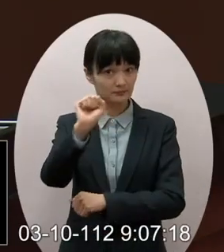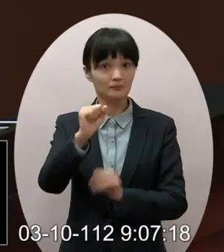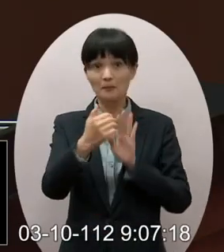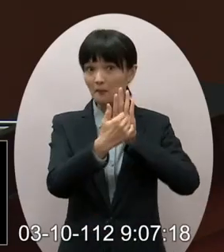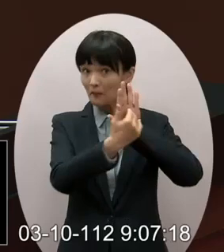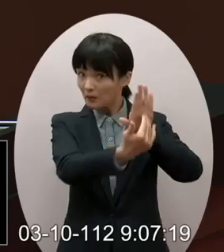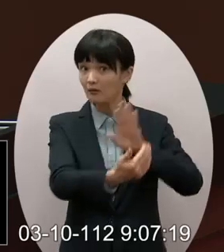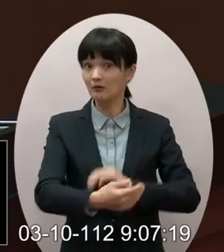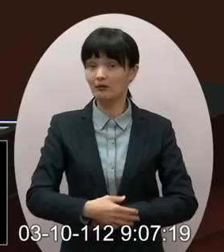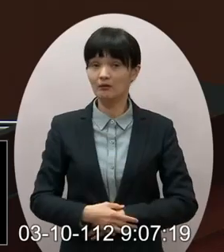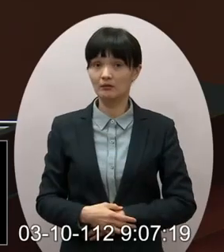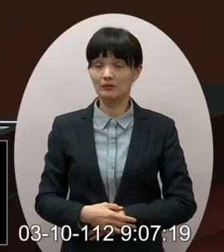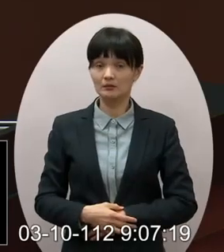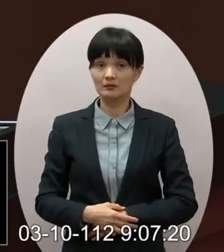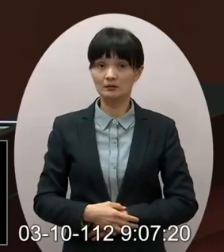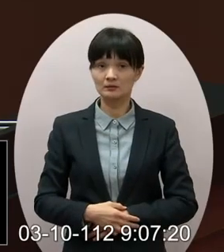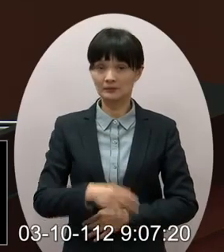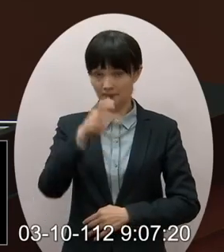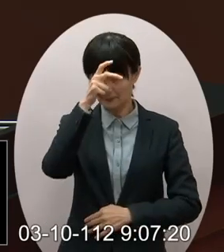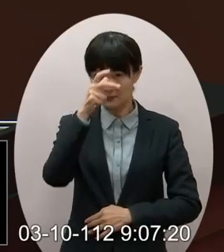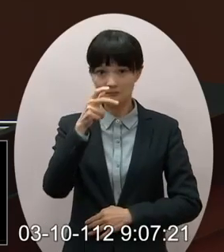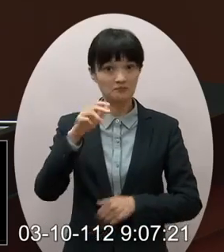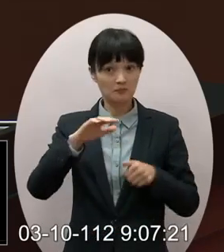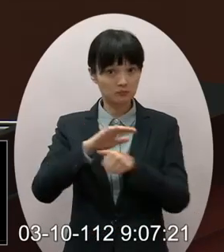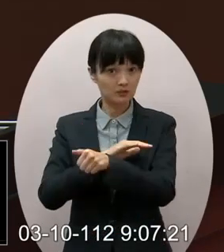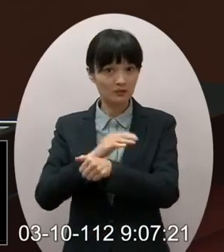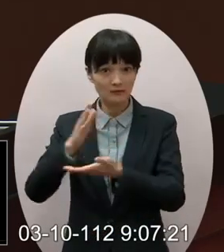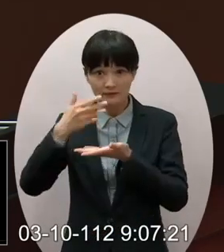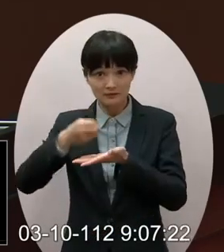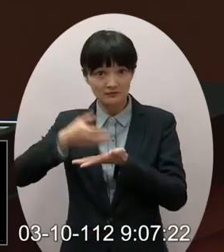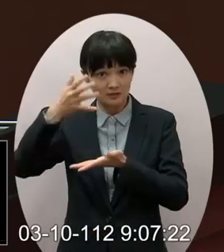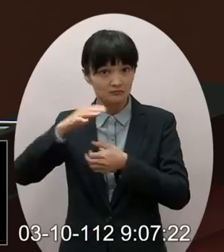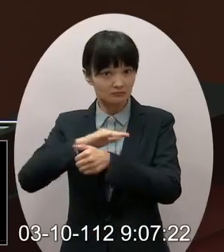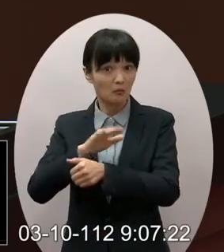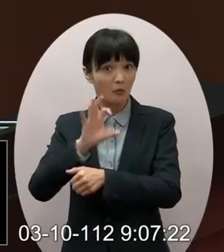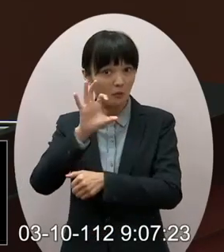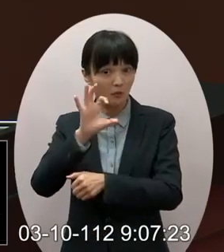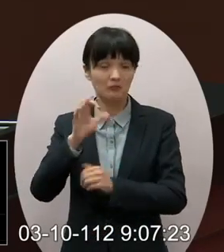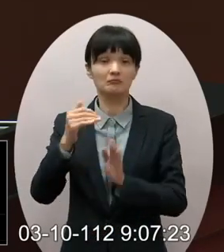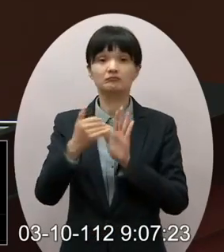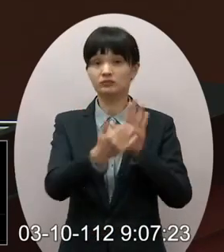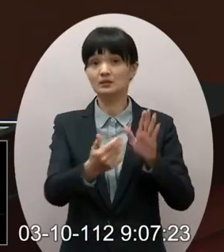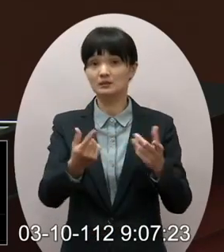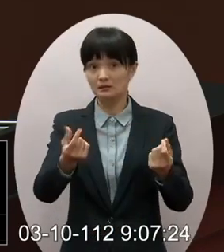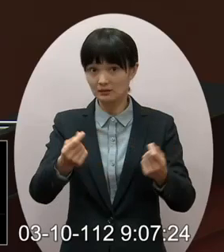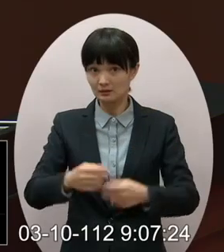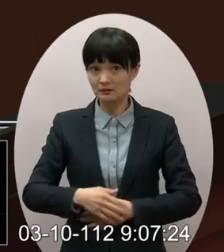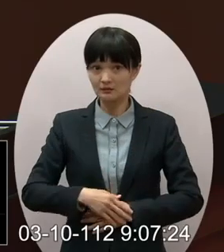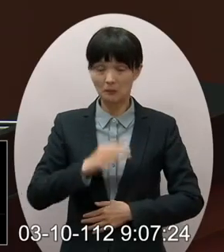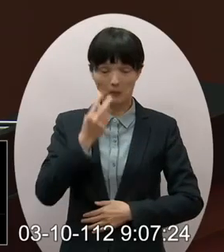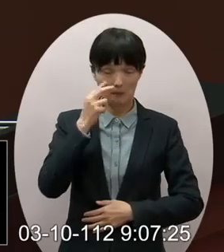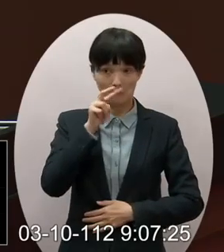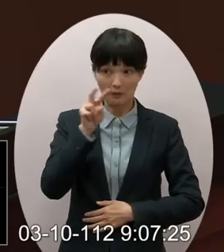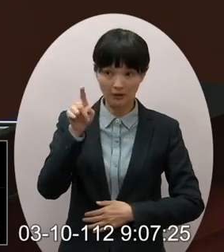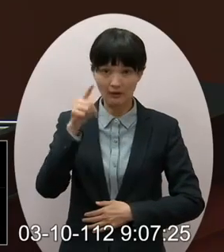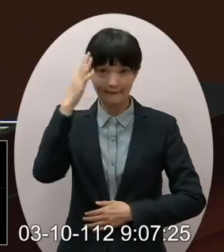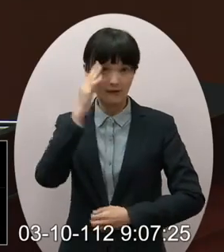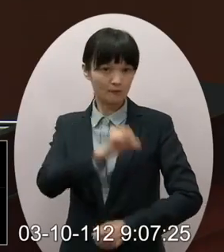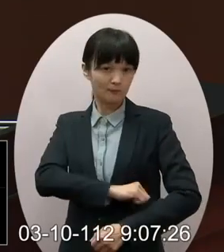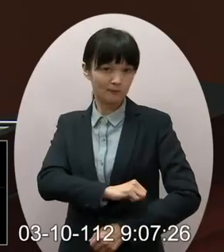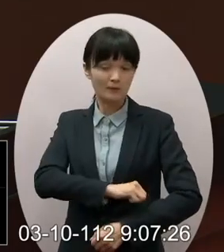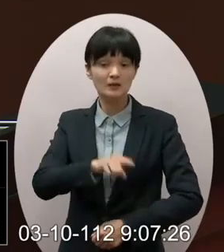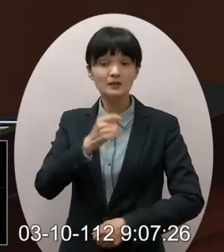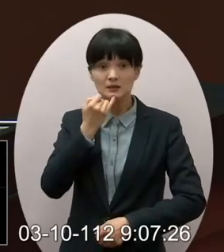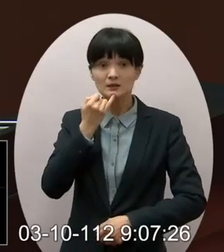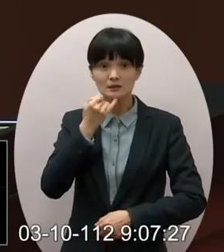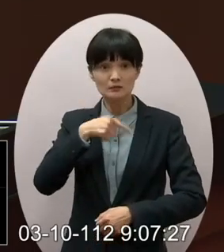以，穿着制服的员警要进饭店上厕所不得其门而入，但是却看到黑道可以嚣张春